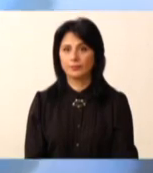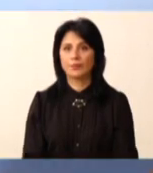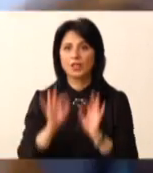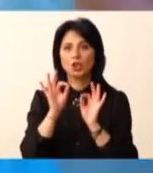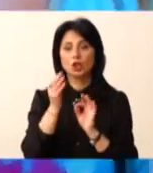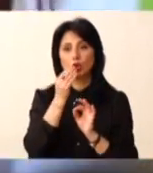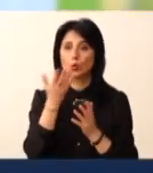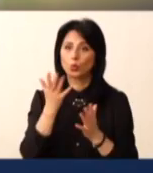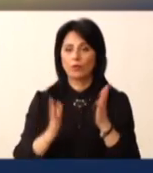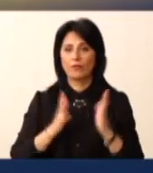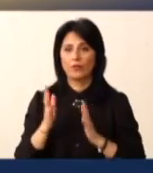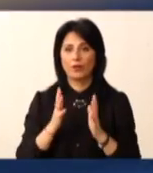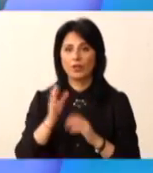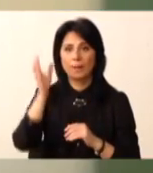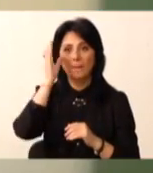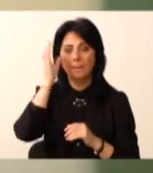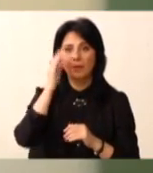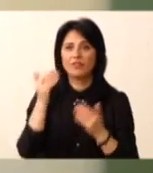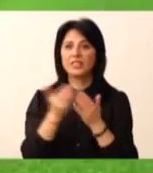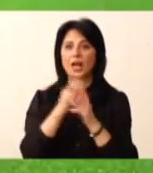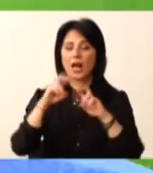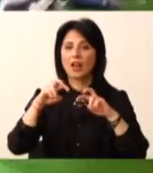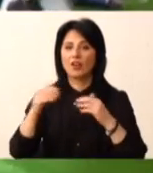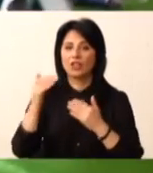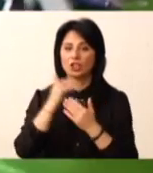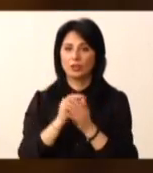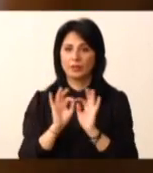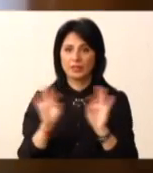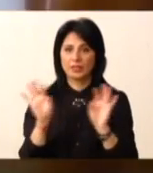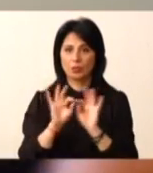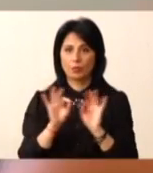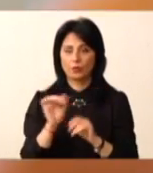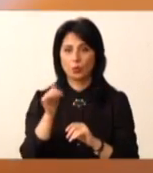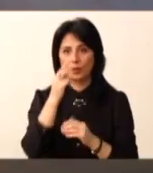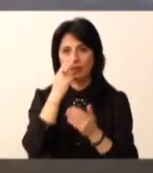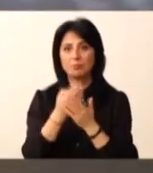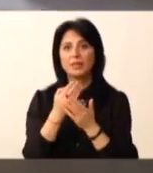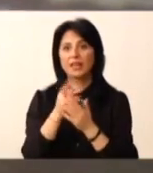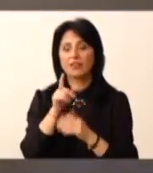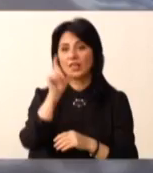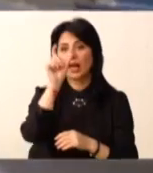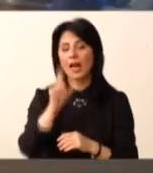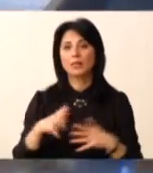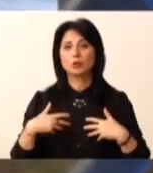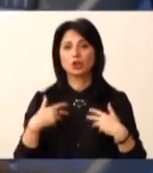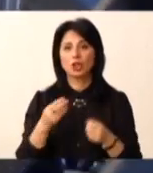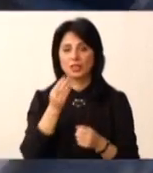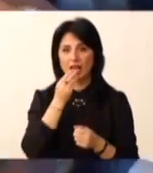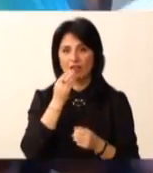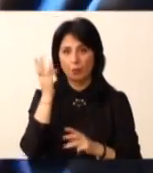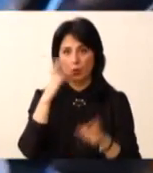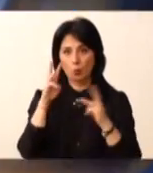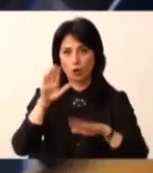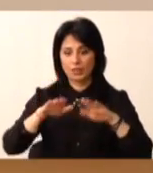Სწორი კვება თუ ვარჯიში? Მეცნიერები ახალი კვლევის შედეგებზე საუბრობენ, რომლის მიხედვითაც ადამიანს ჯანსაღი კვების